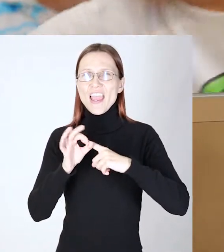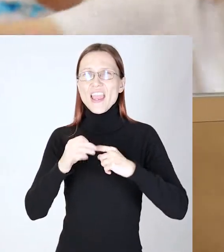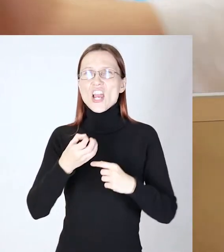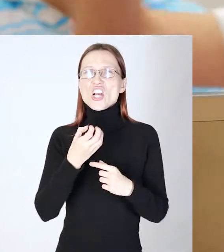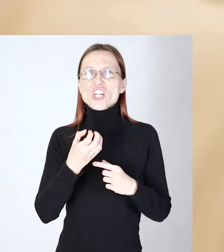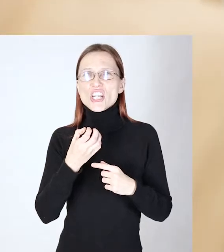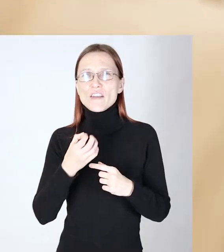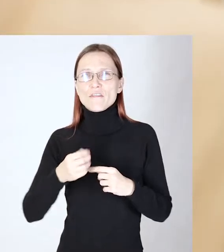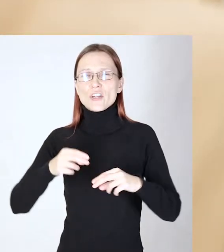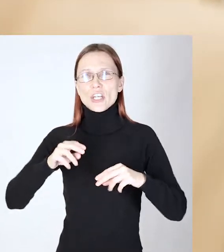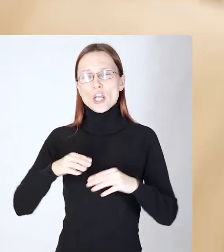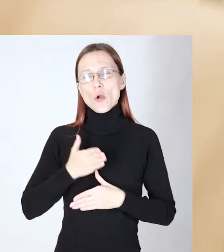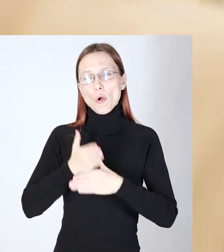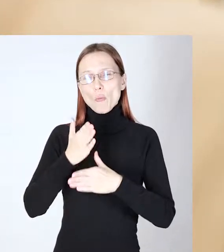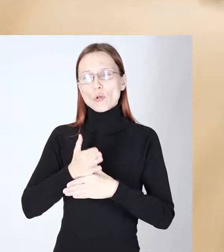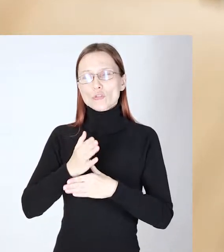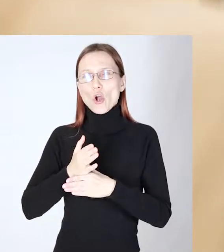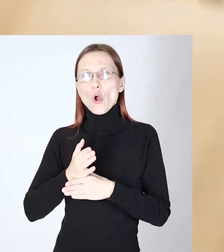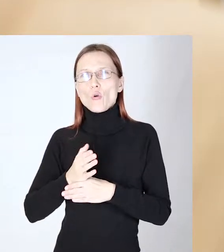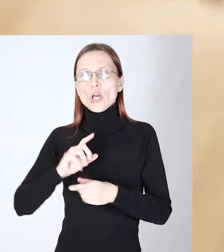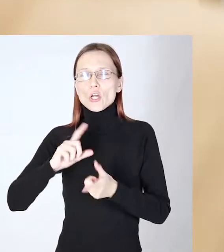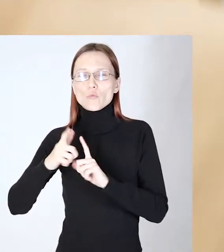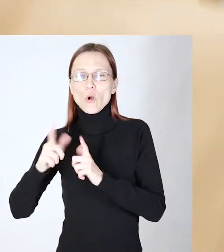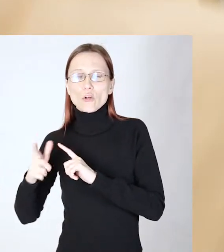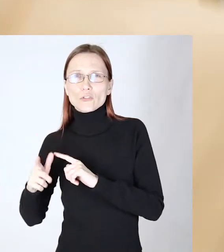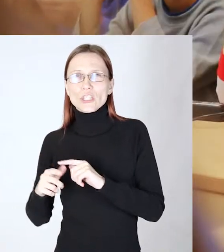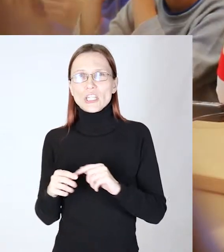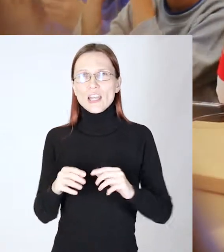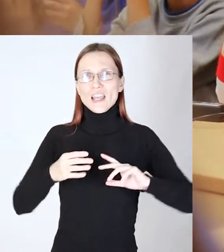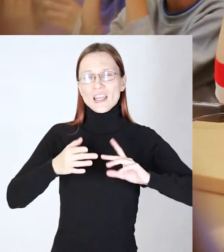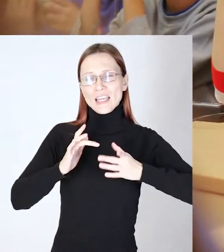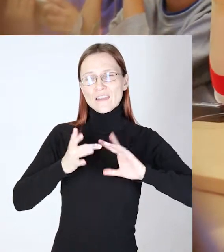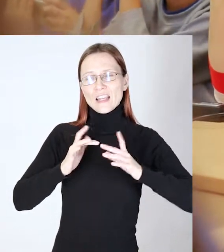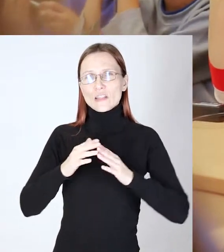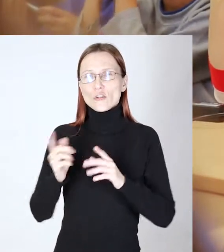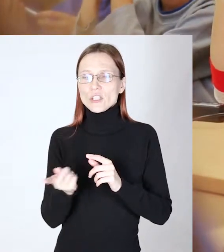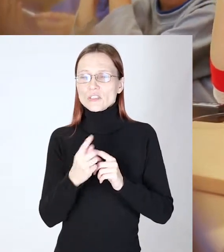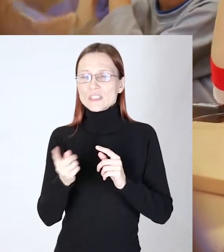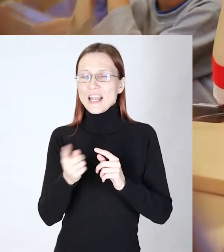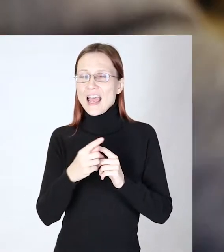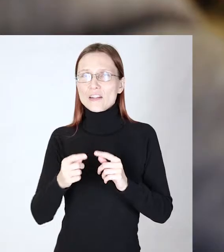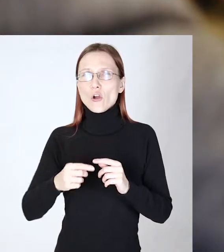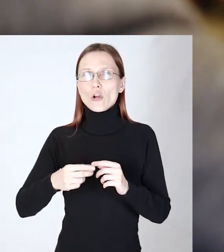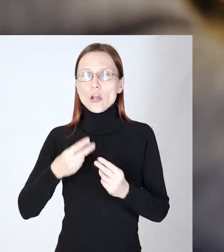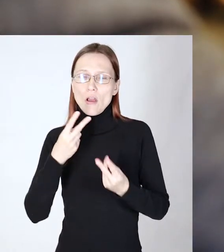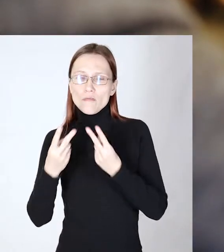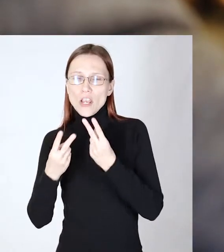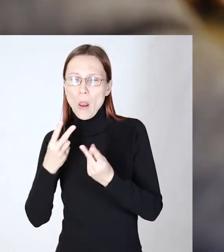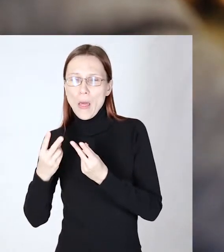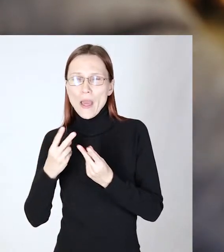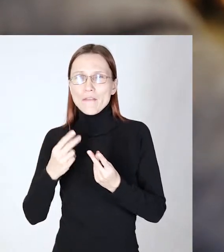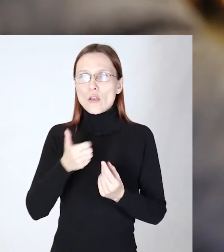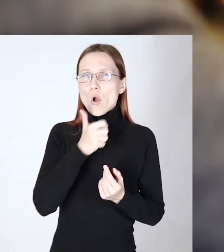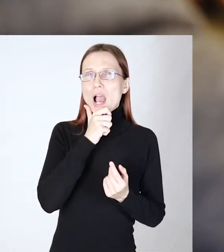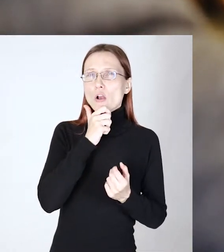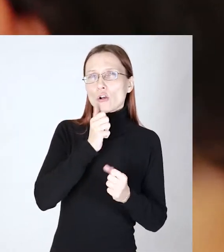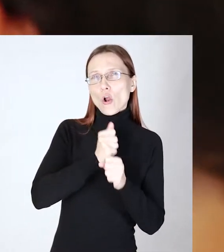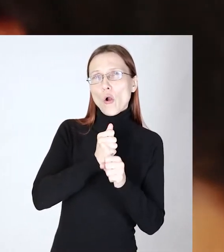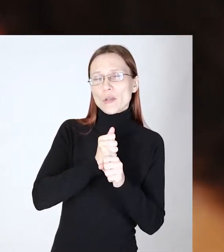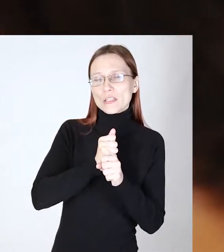prostredníctvom web stránok. Učia sa pracovať s informáciami, učia sa ako vyhľadávať na internete,